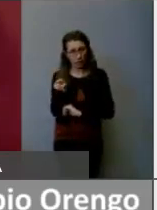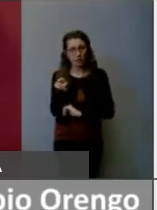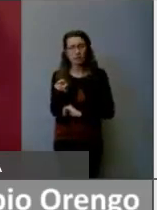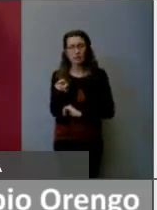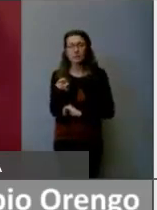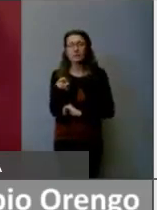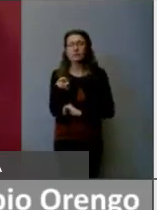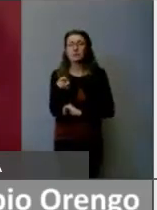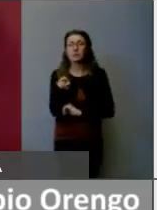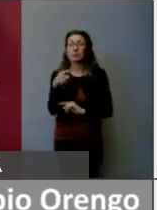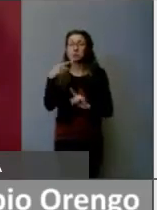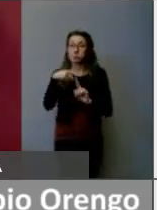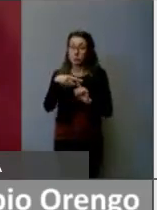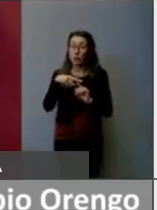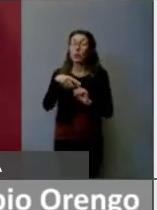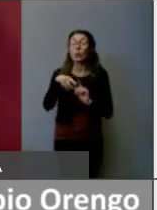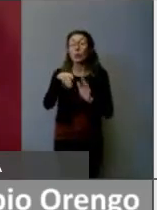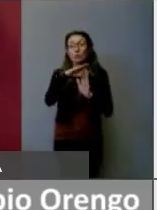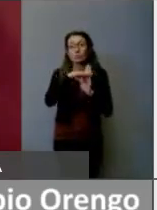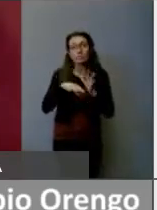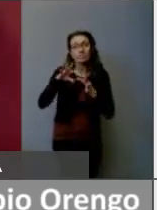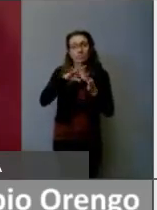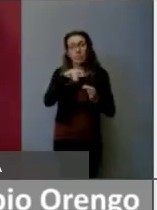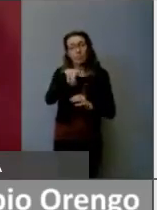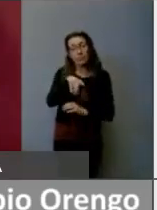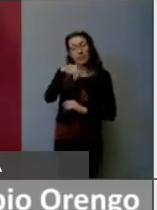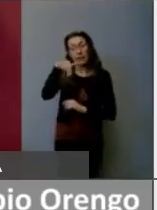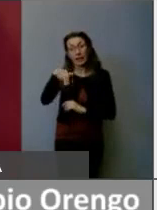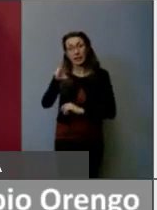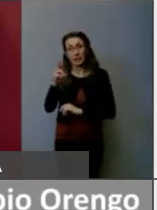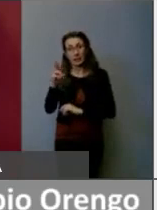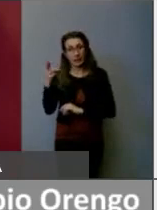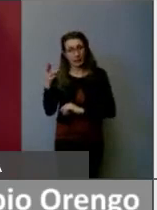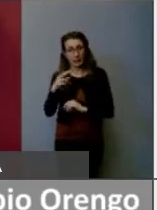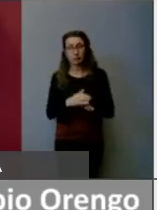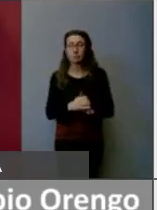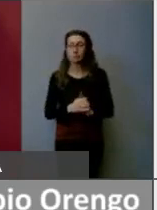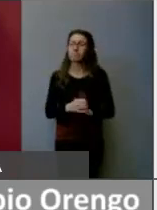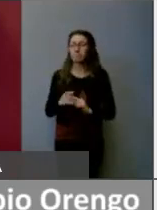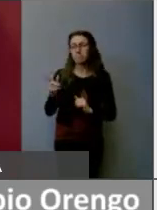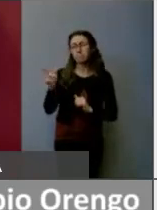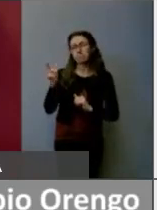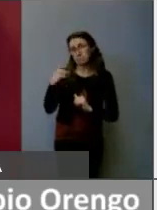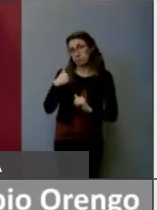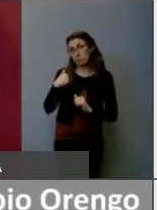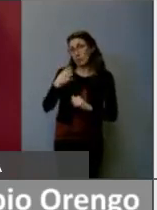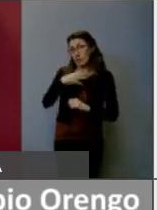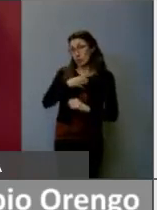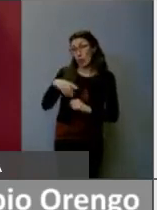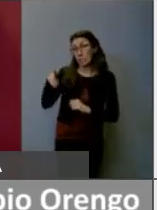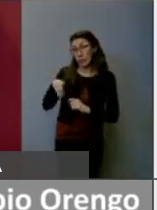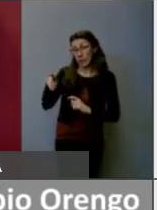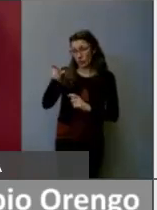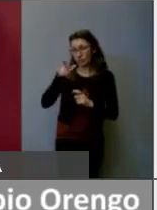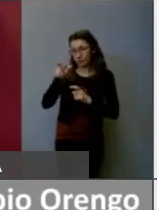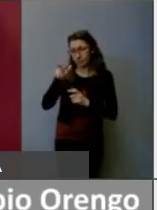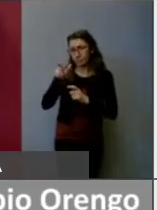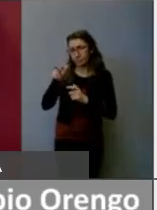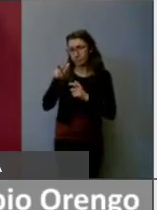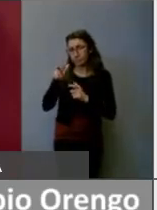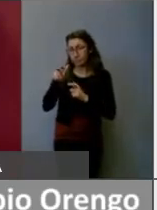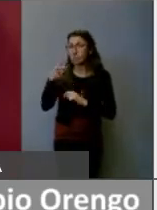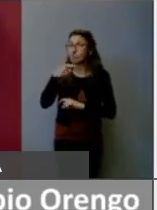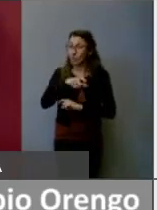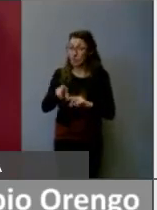al PNRR. Ho avuto modo di sentirlo e vista la complessità